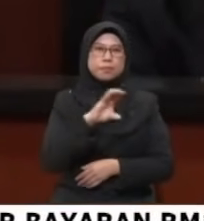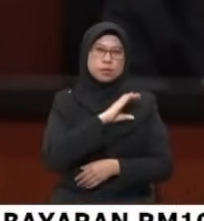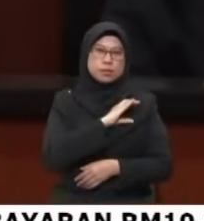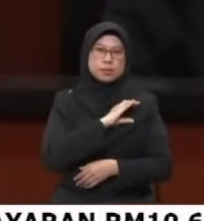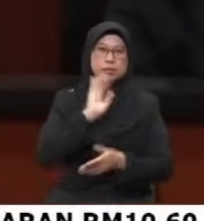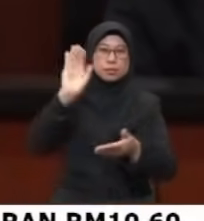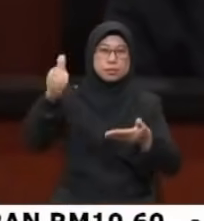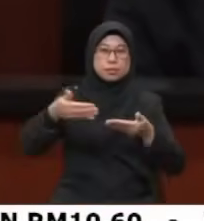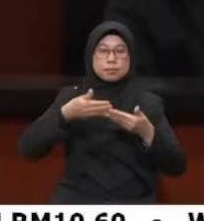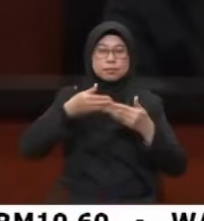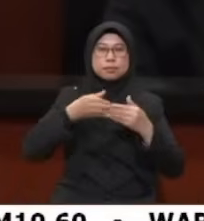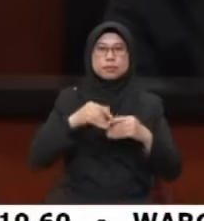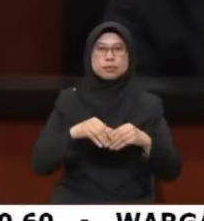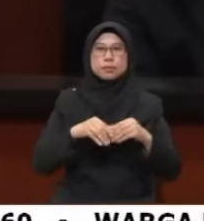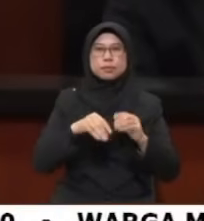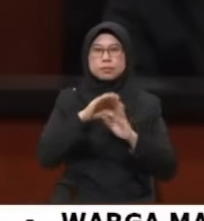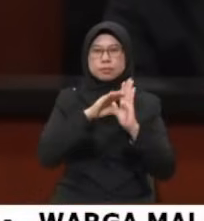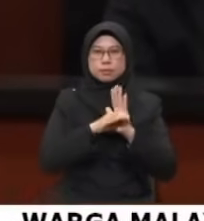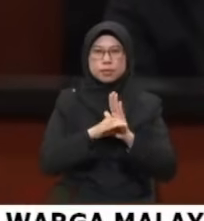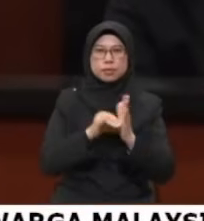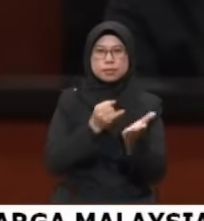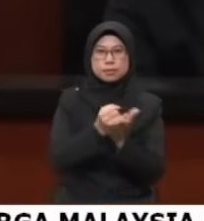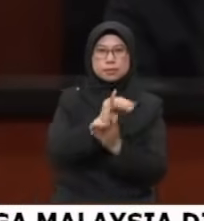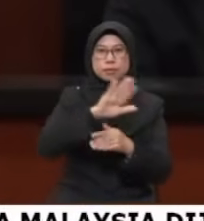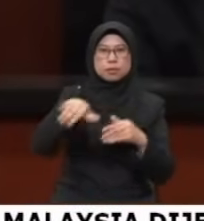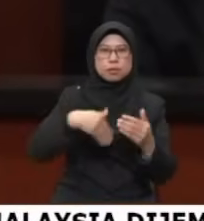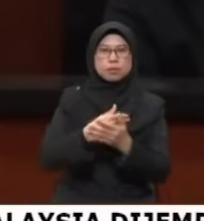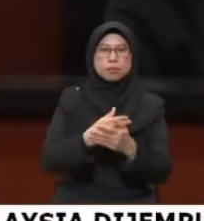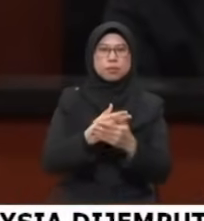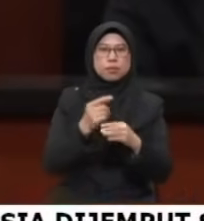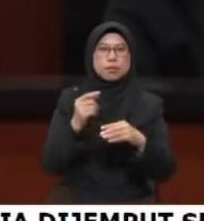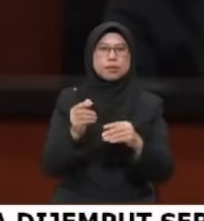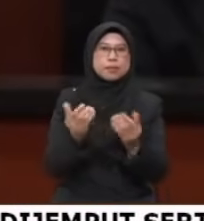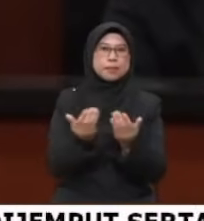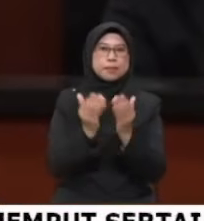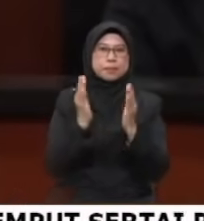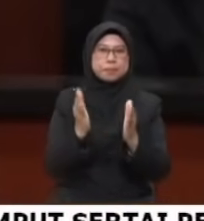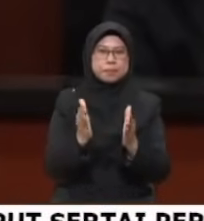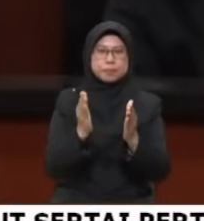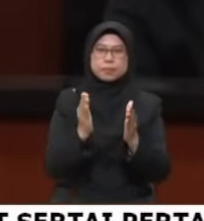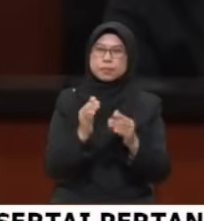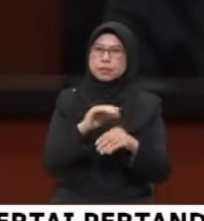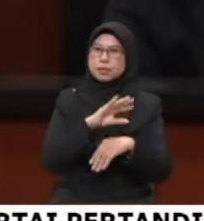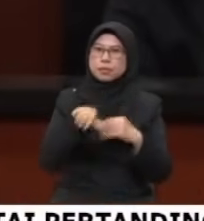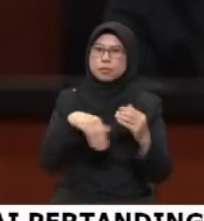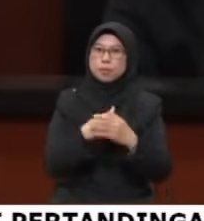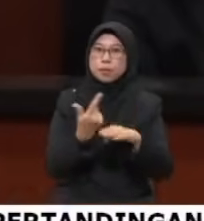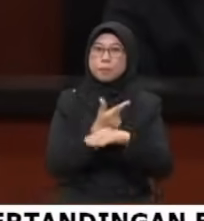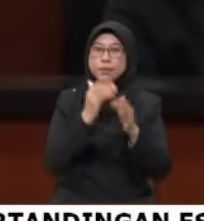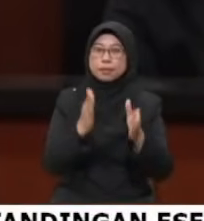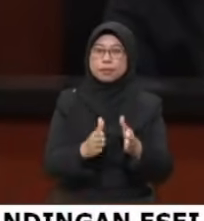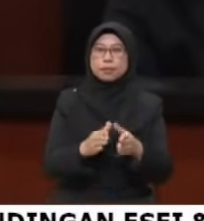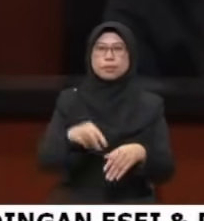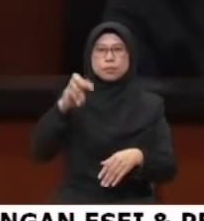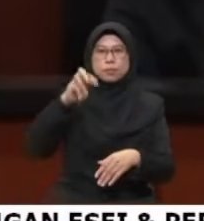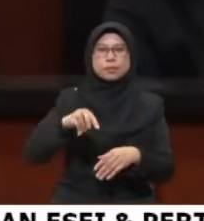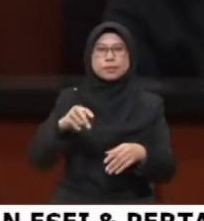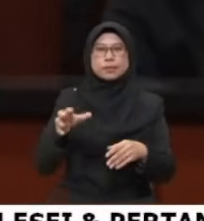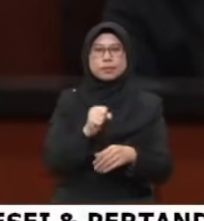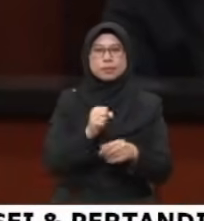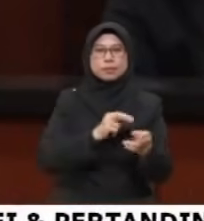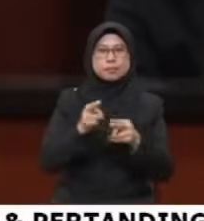memperkenalkan modul integriti di mana semua pelatih wajib meuti modul ini yang mengandungi sbus pengurusan